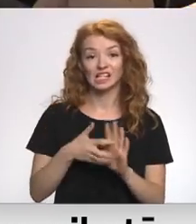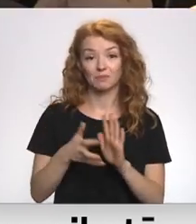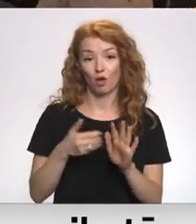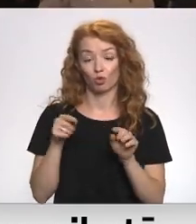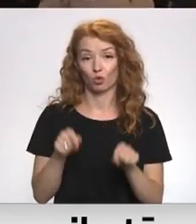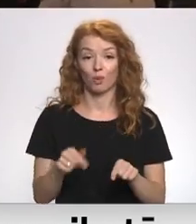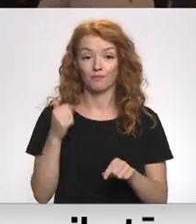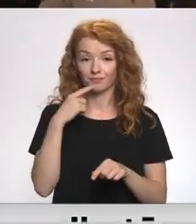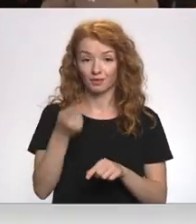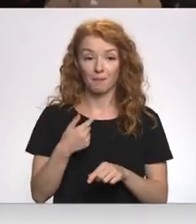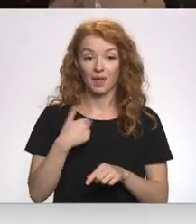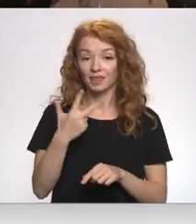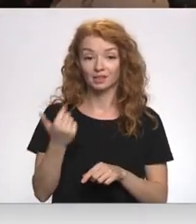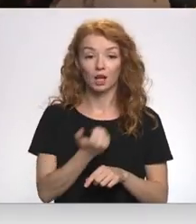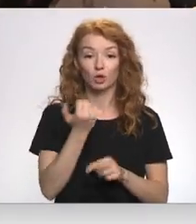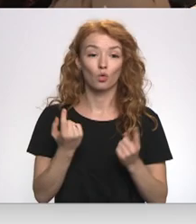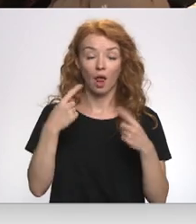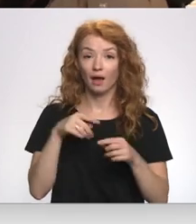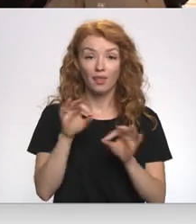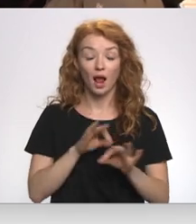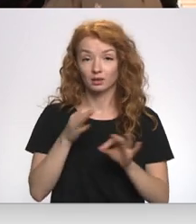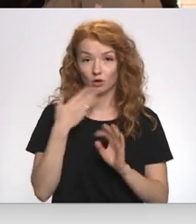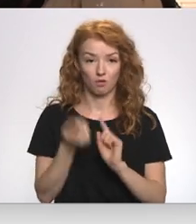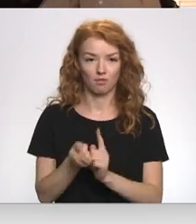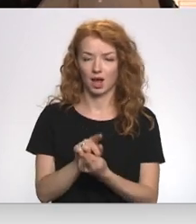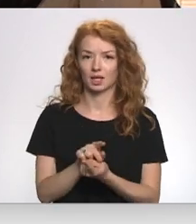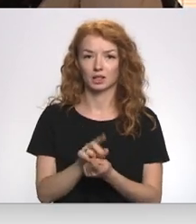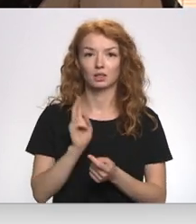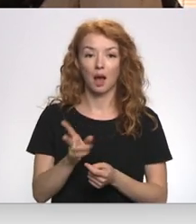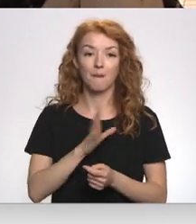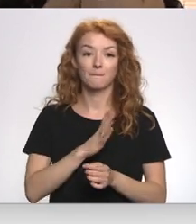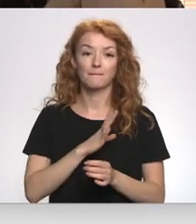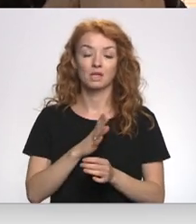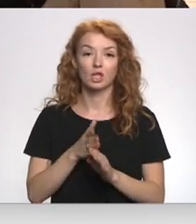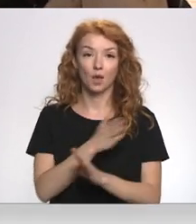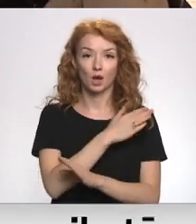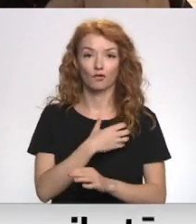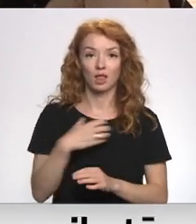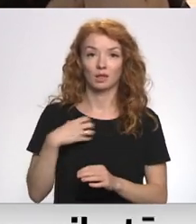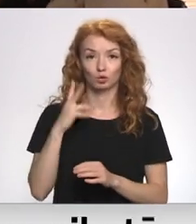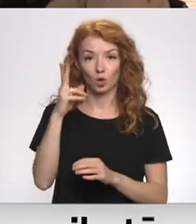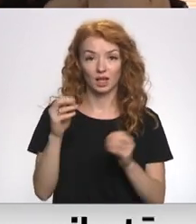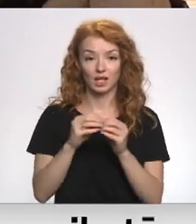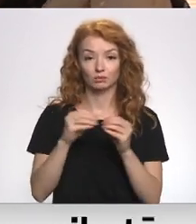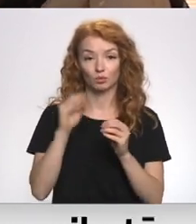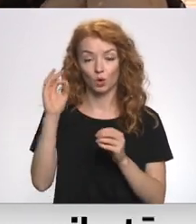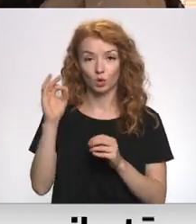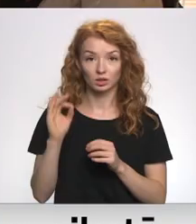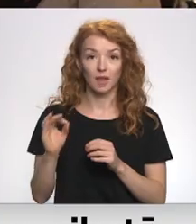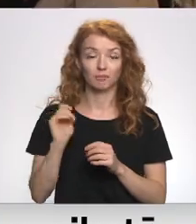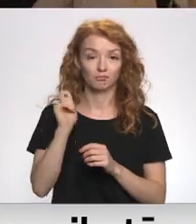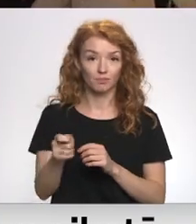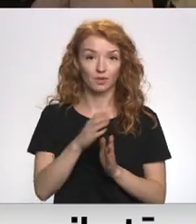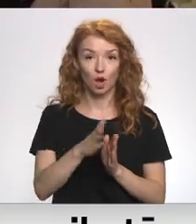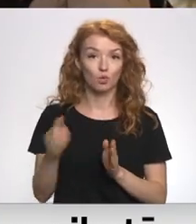Man personīgi 3 gadu laikā nekas nav mainījies. Ja? Kas bija, ko valdība bija solījis 10% piešķirt